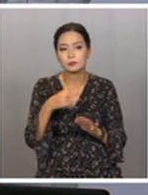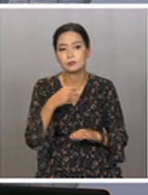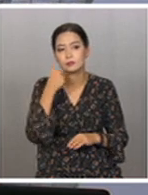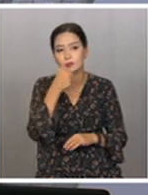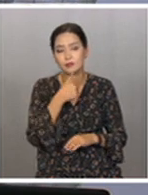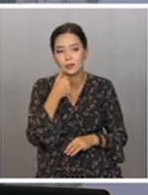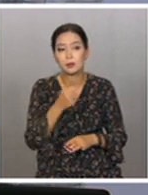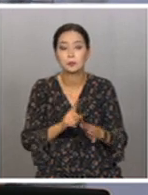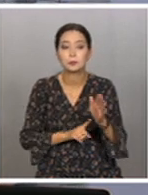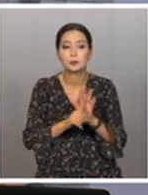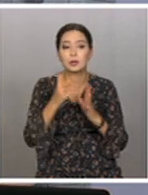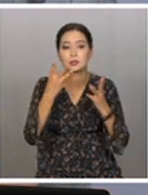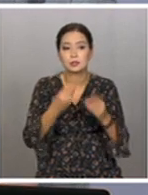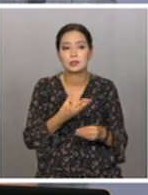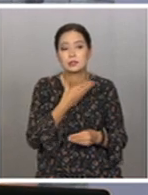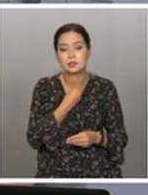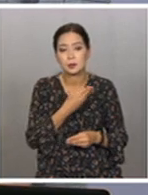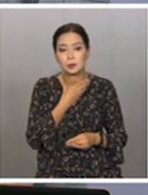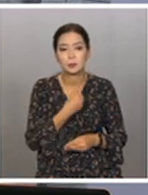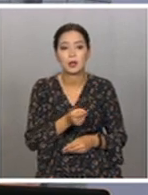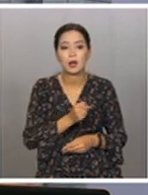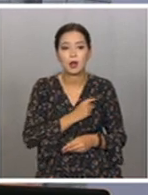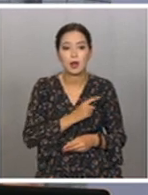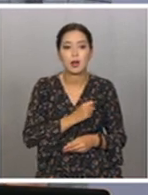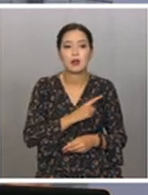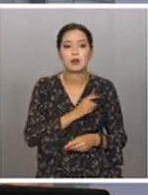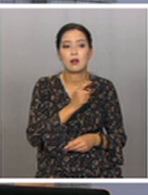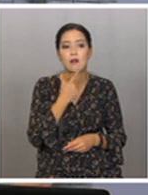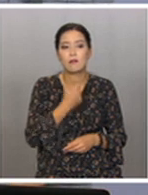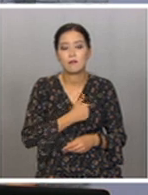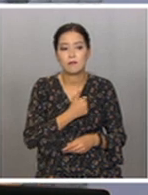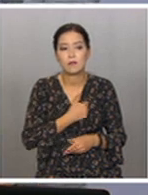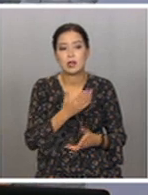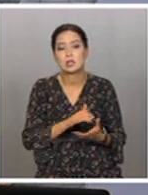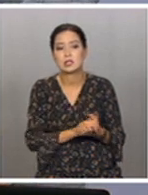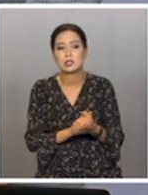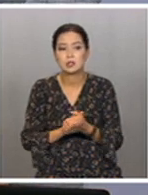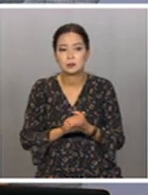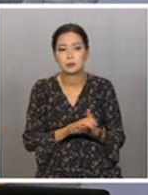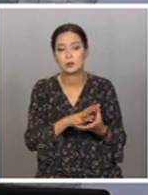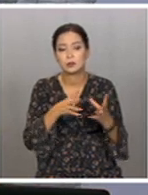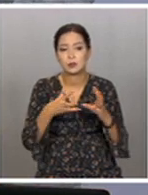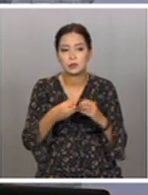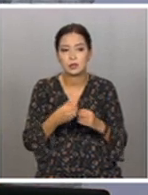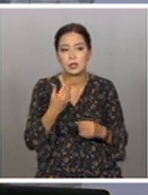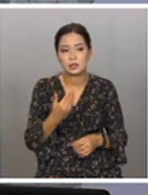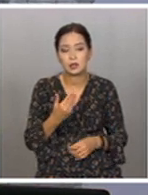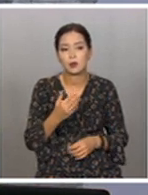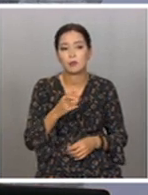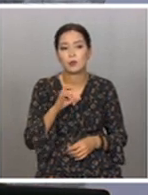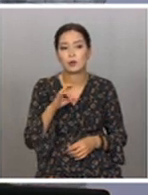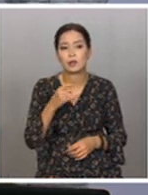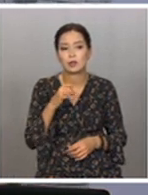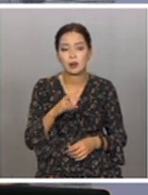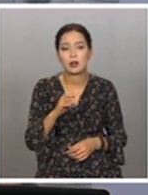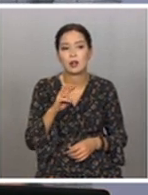1920 жылдың бас кезінде Семейде Ақ гвардияшылар мен одақтасты деген айыппен Әлихан Бөкейхан